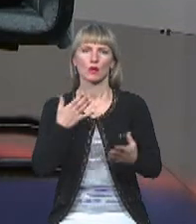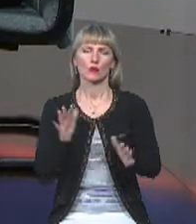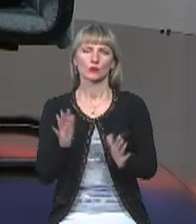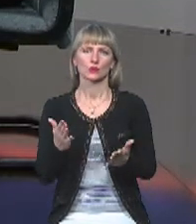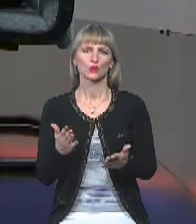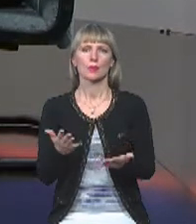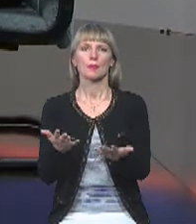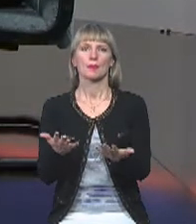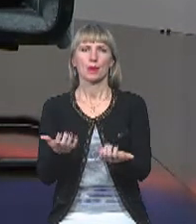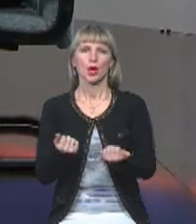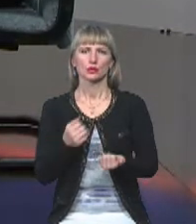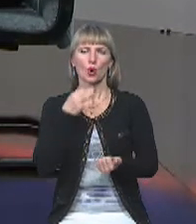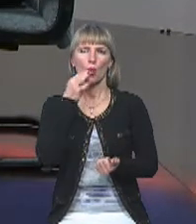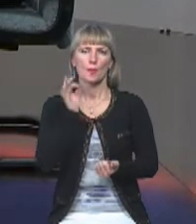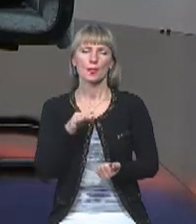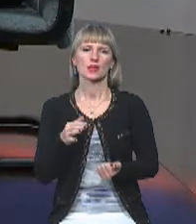Дають опит та